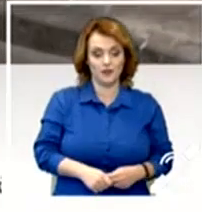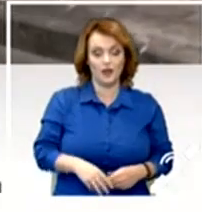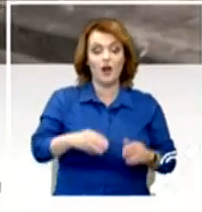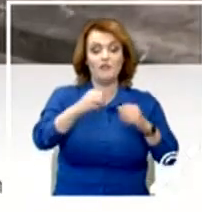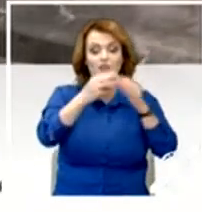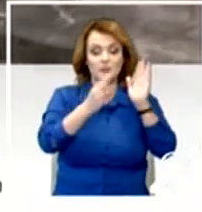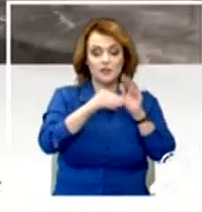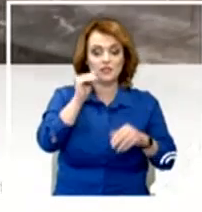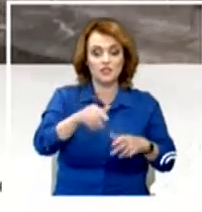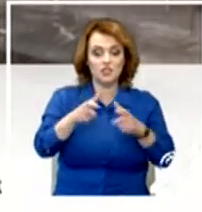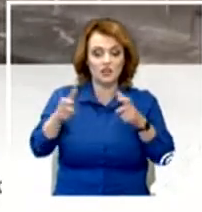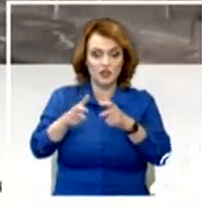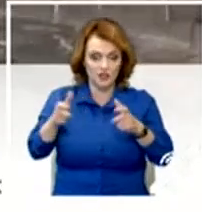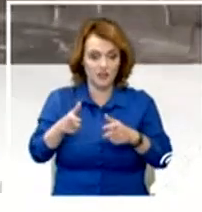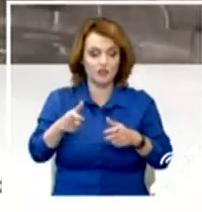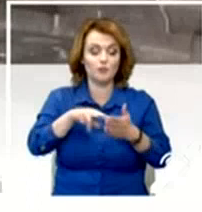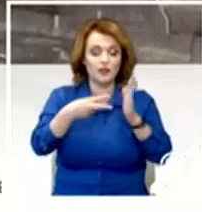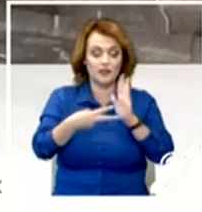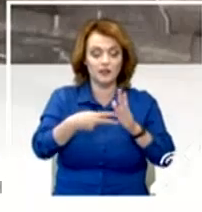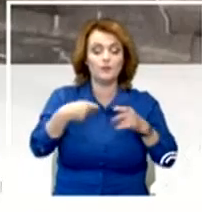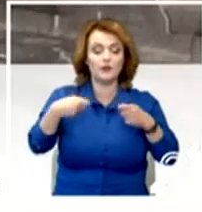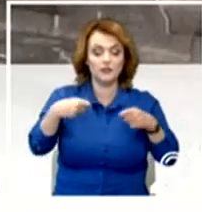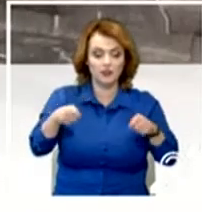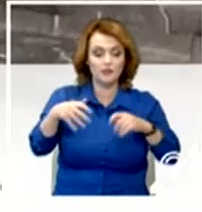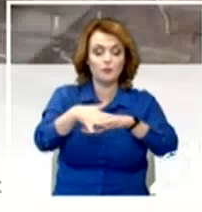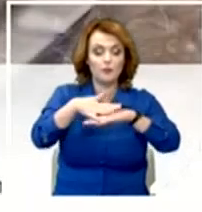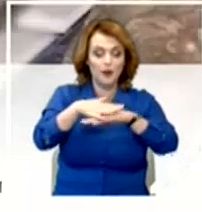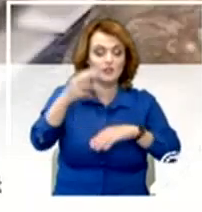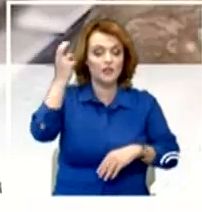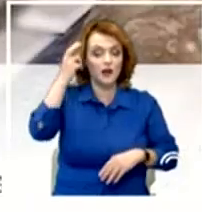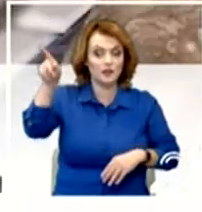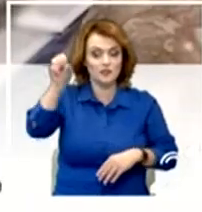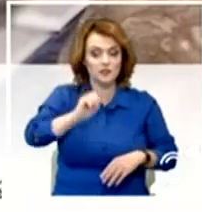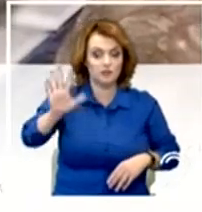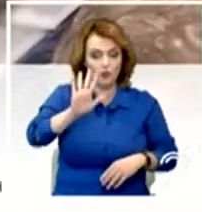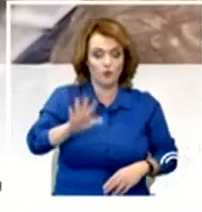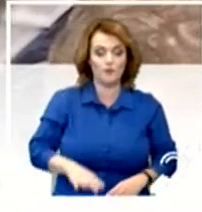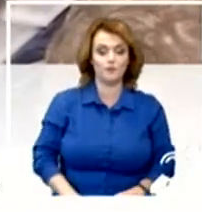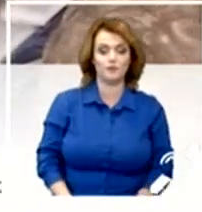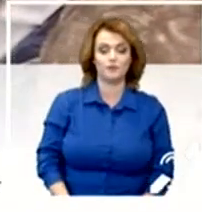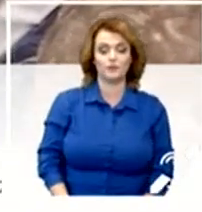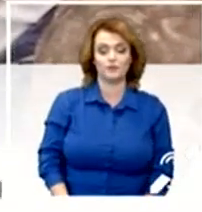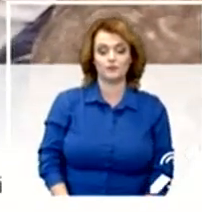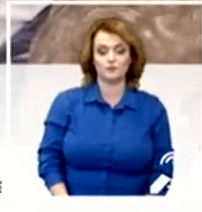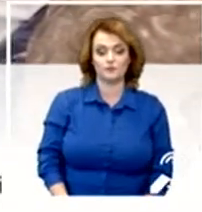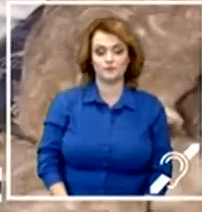peste 18.000 de țigarete urmau să fie comercializate pe Piața Neagră din Uniunea Europeană.